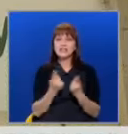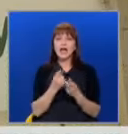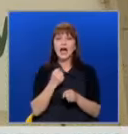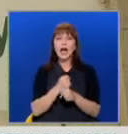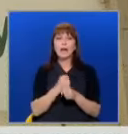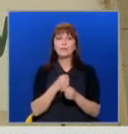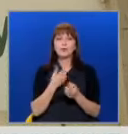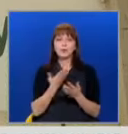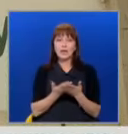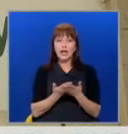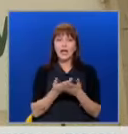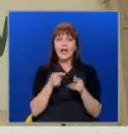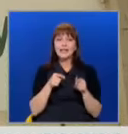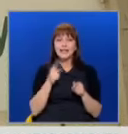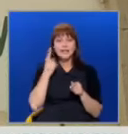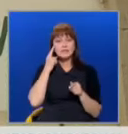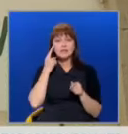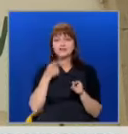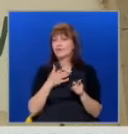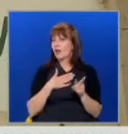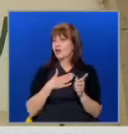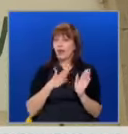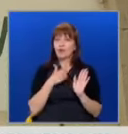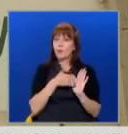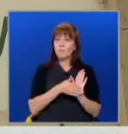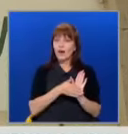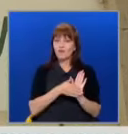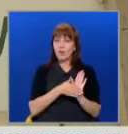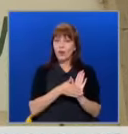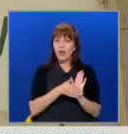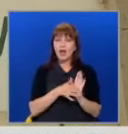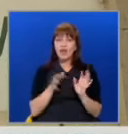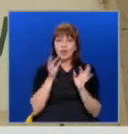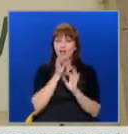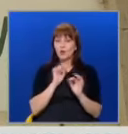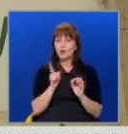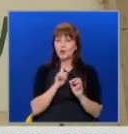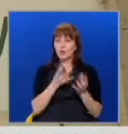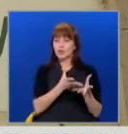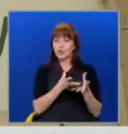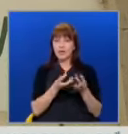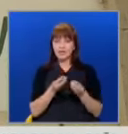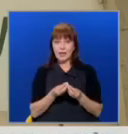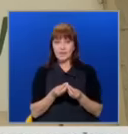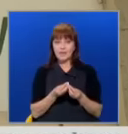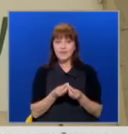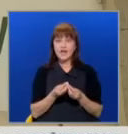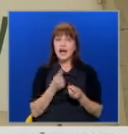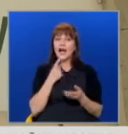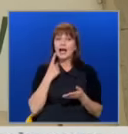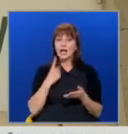Те считат, че това е тяхно право, което никой не може да им отнема.